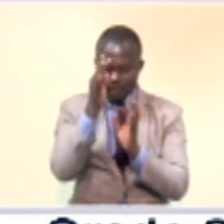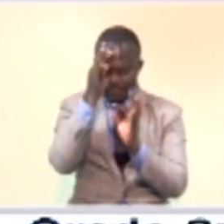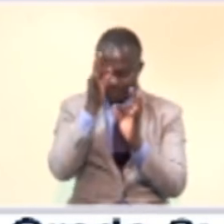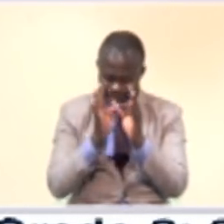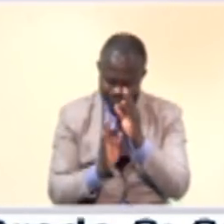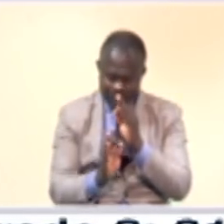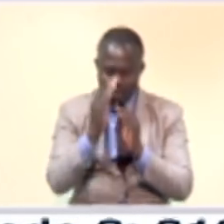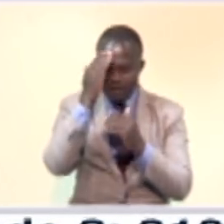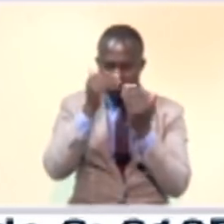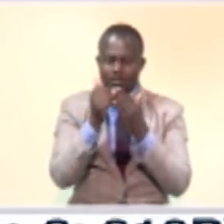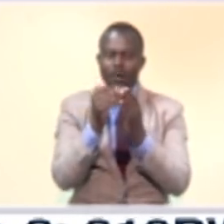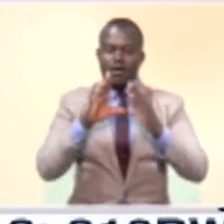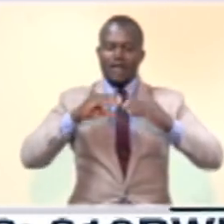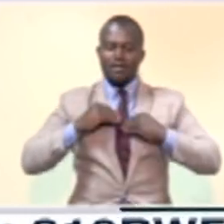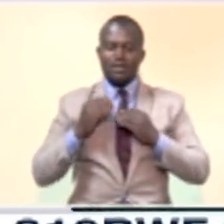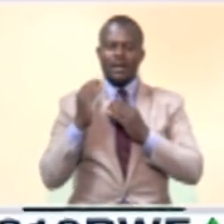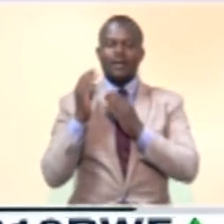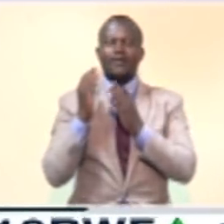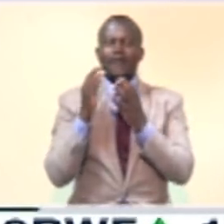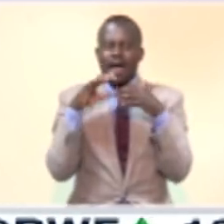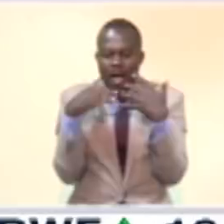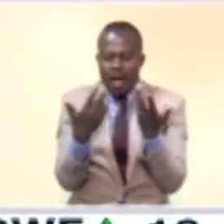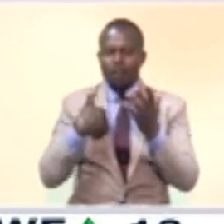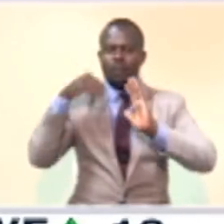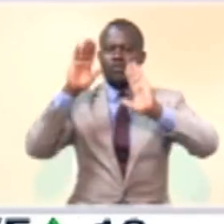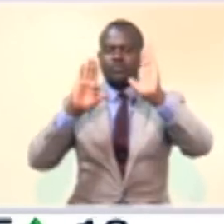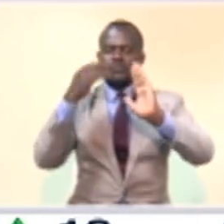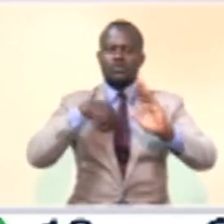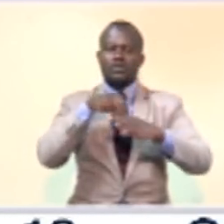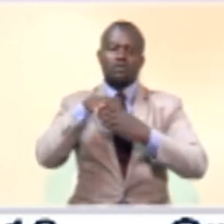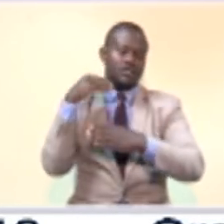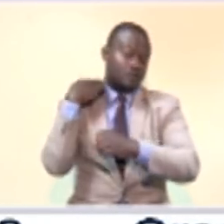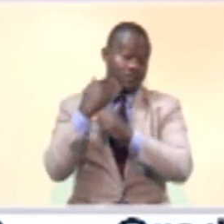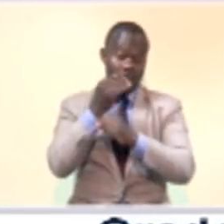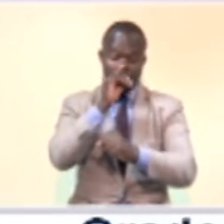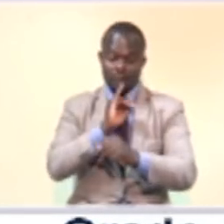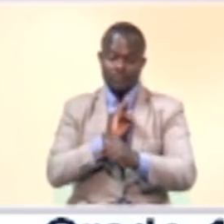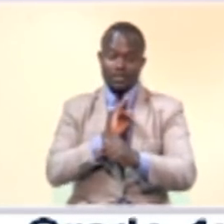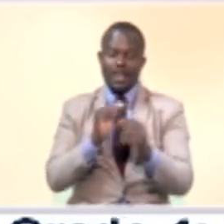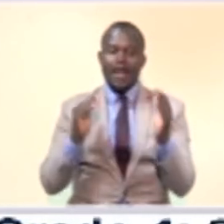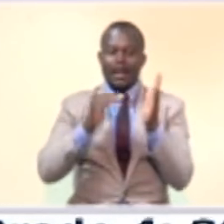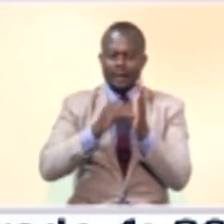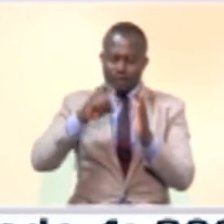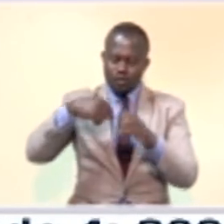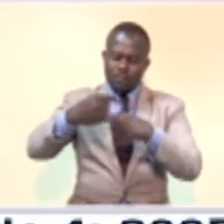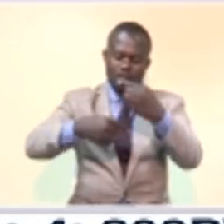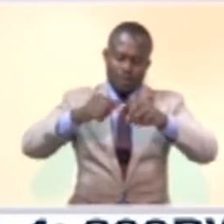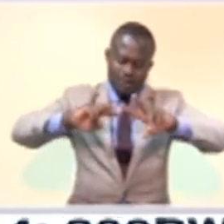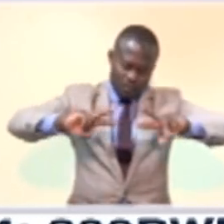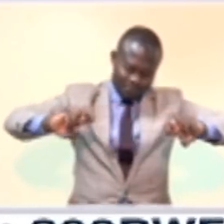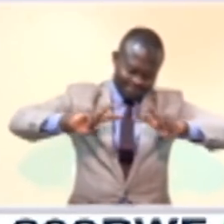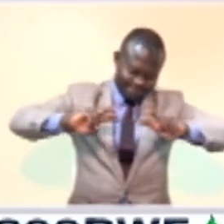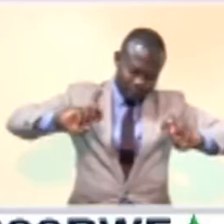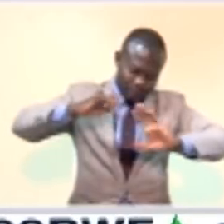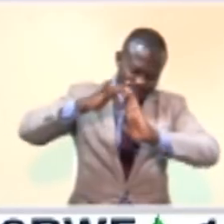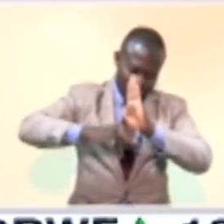nemere uremere bw'uruhare twagize. Ni nako kandi tugomba gukomeza ubucukumbuzi no